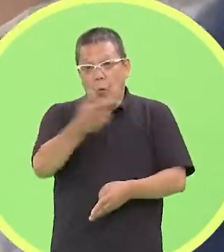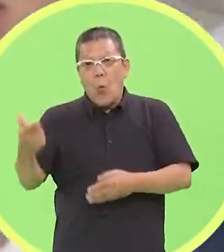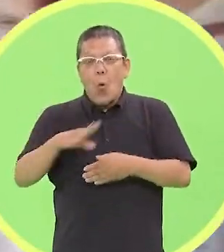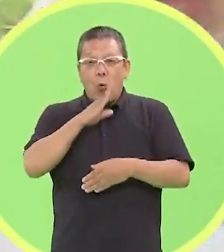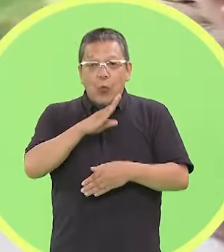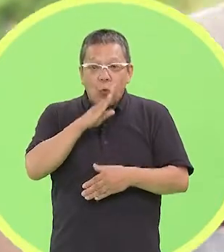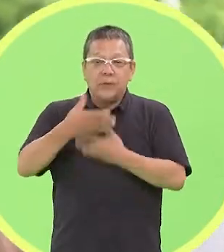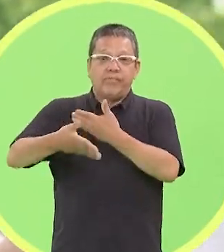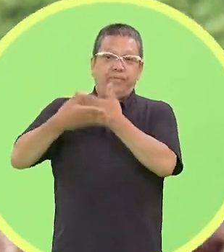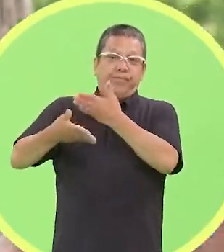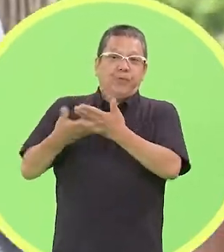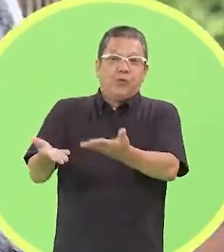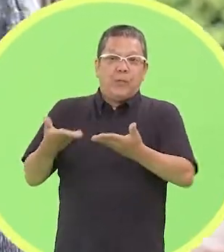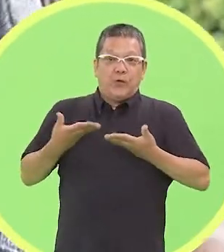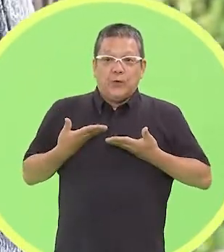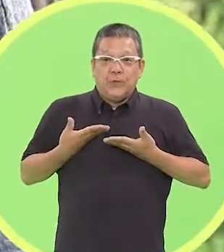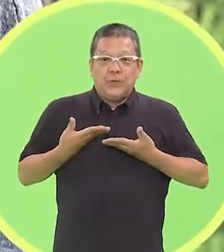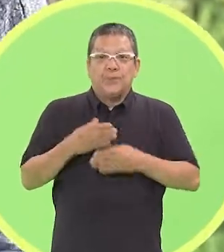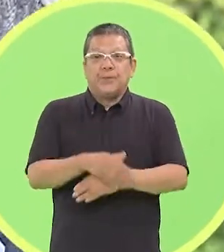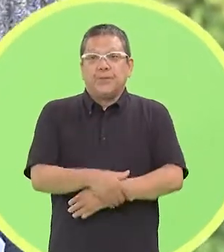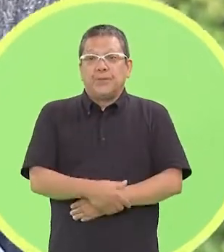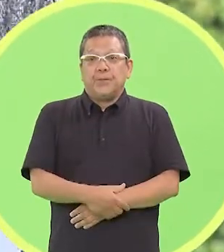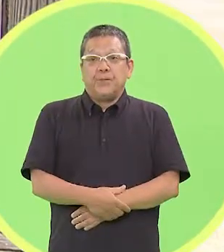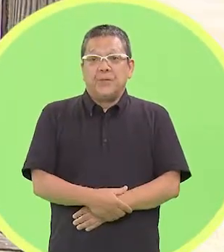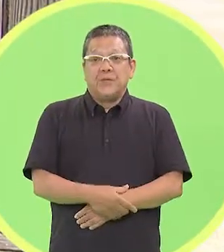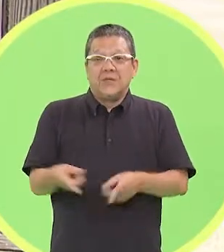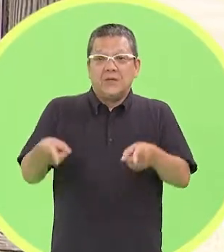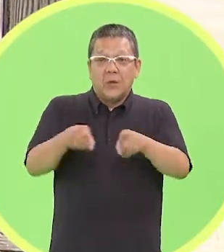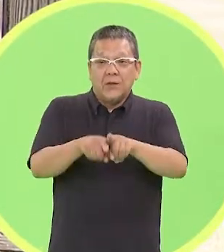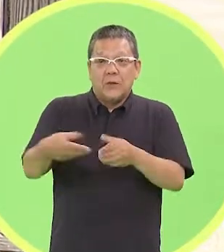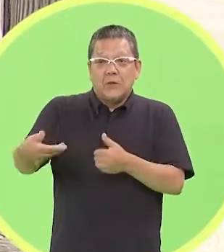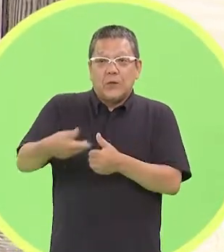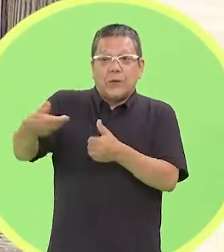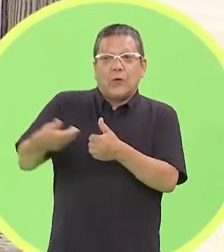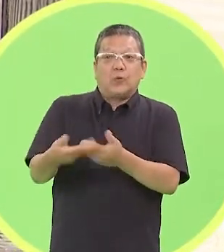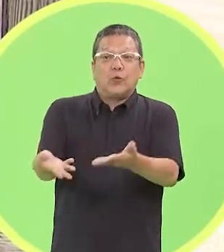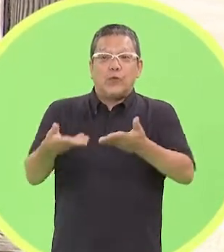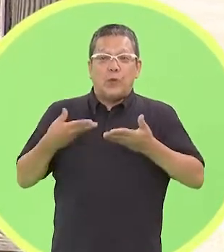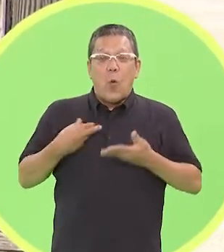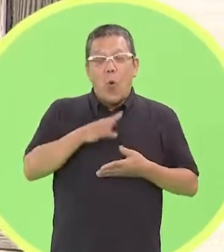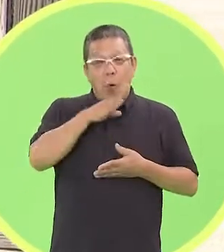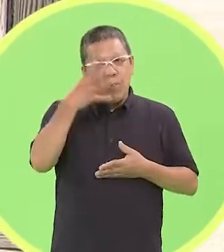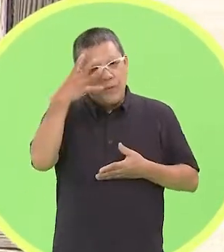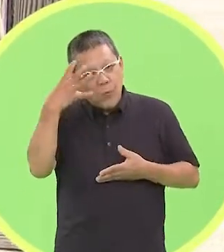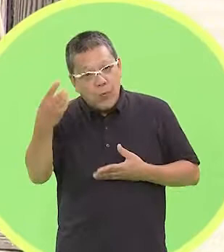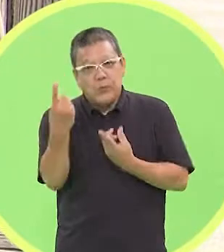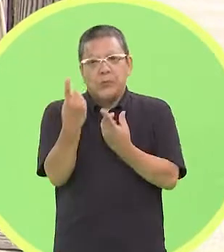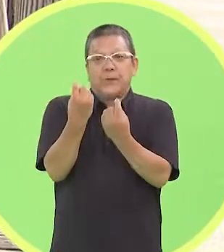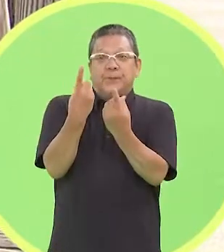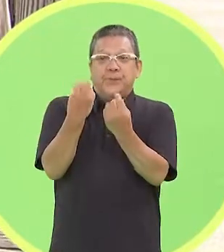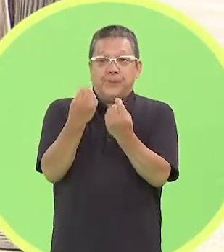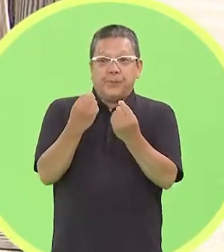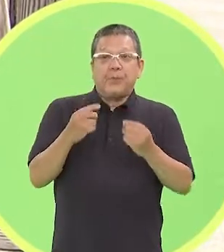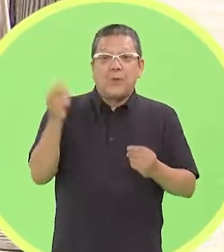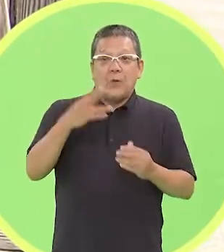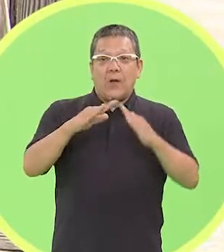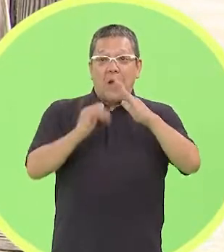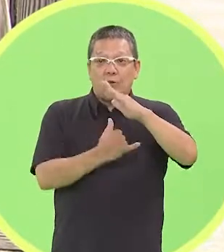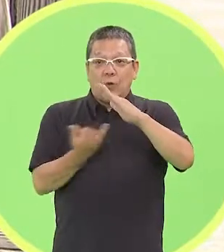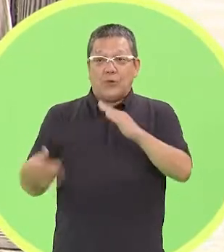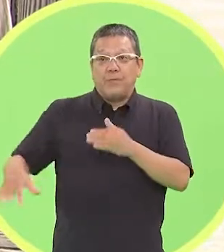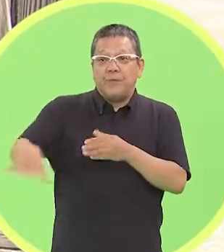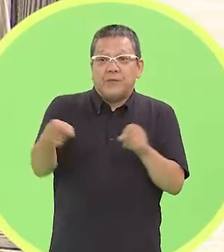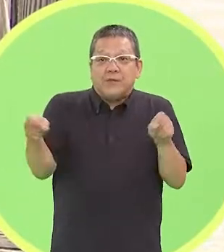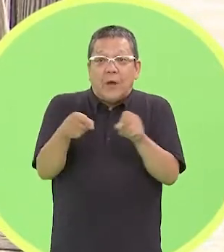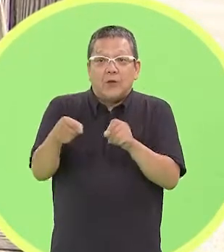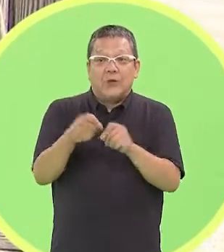に助かっています。 そっか、一緒に子育てできるのは魅力的ですよね。家族がそばにいるってや